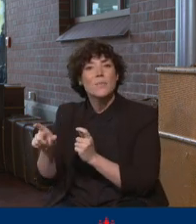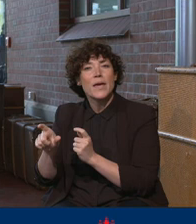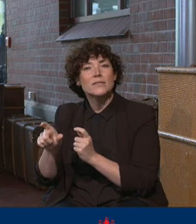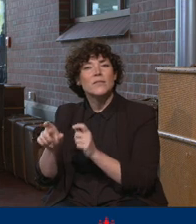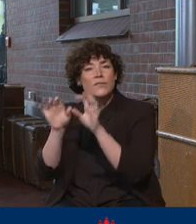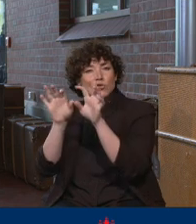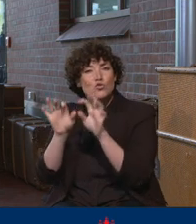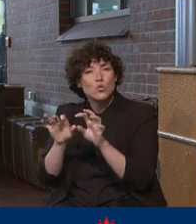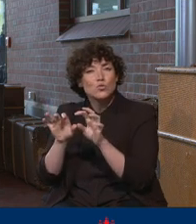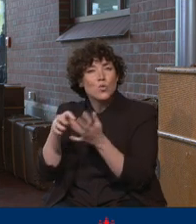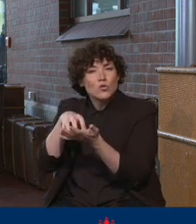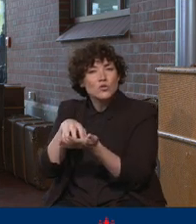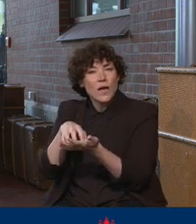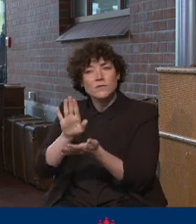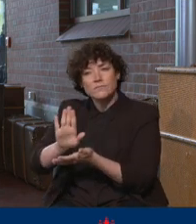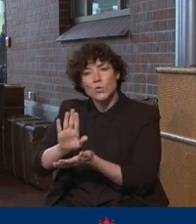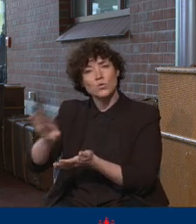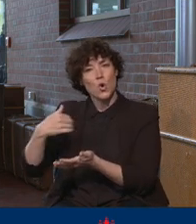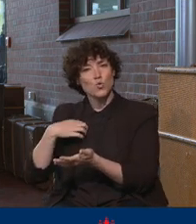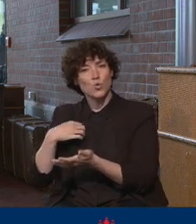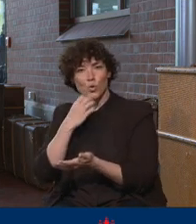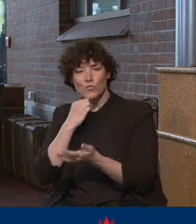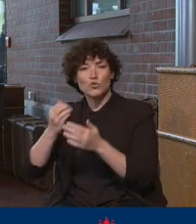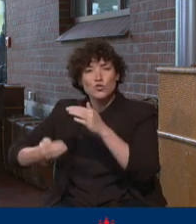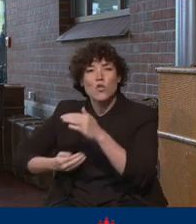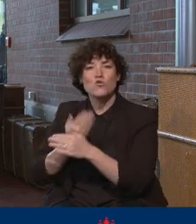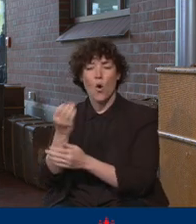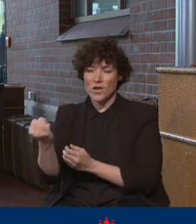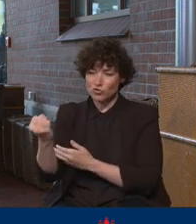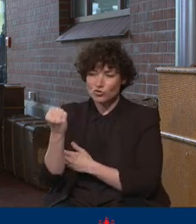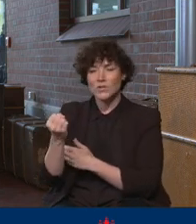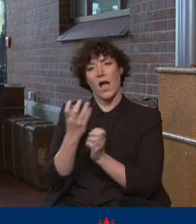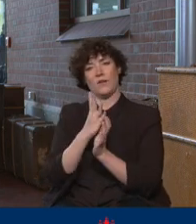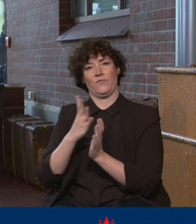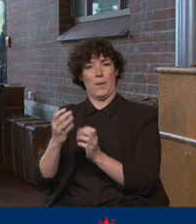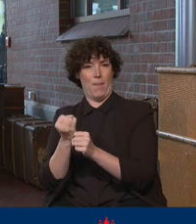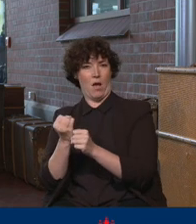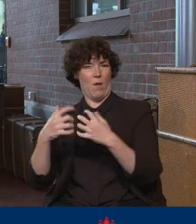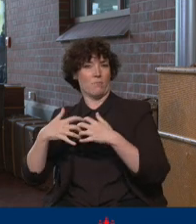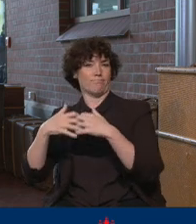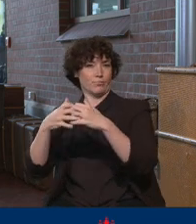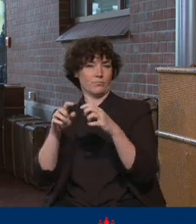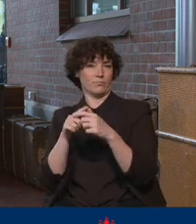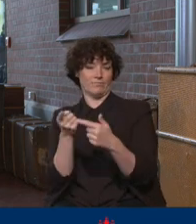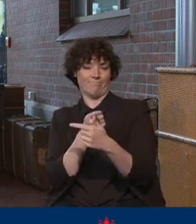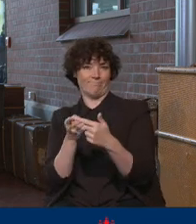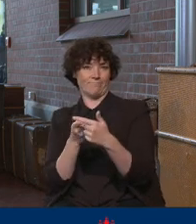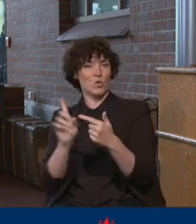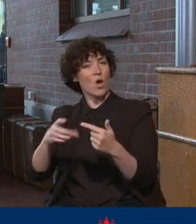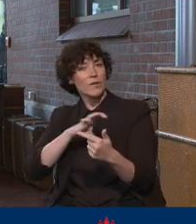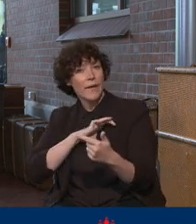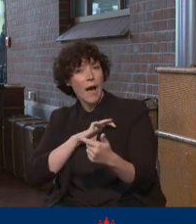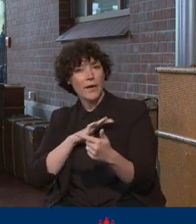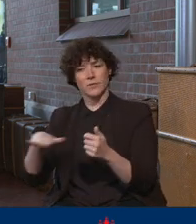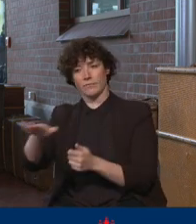teils grün was schon da ist wir müssen daraus einen starken neuen park machen der auch ein stück weit ein charakter dieses gesamtgebiet es